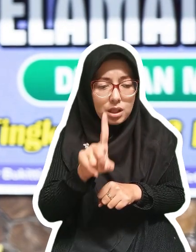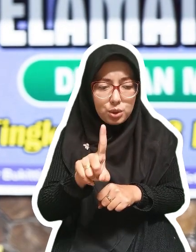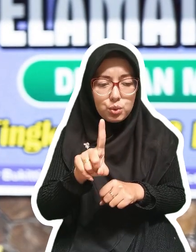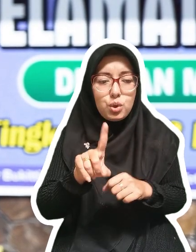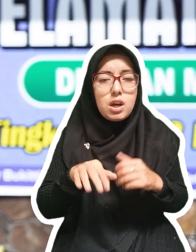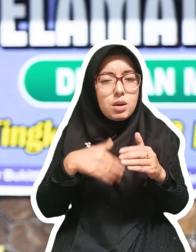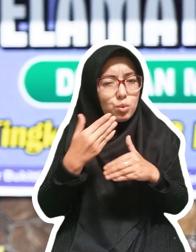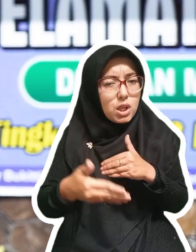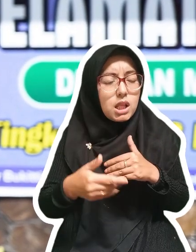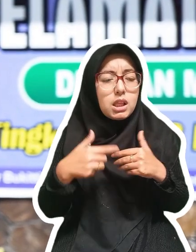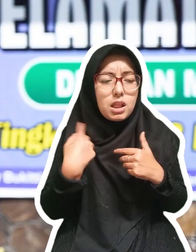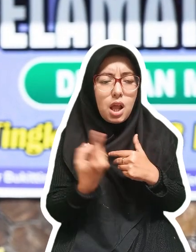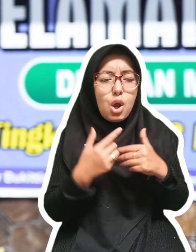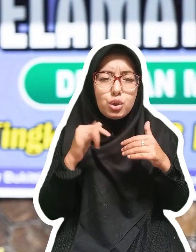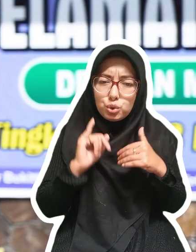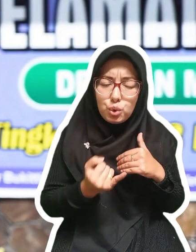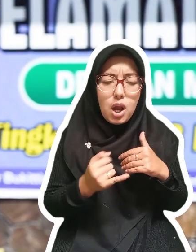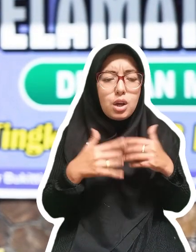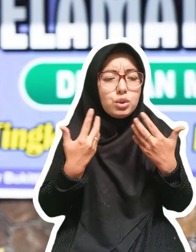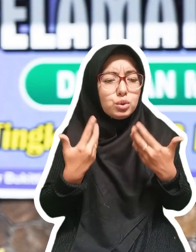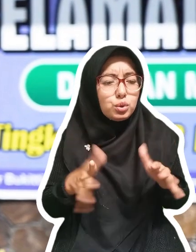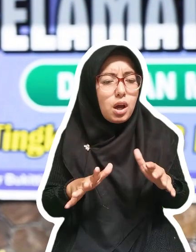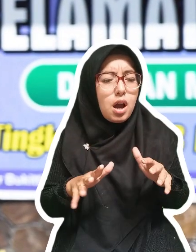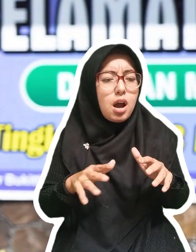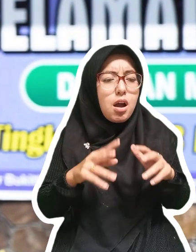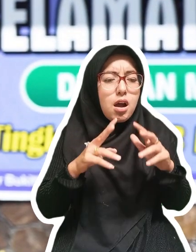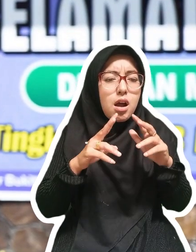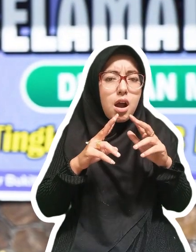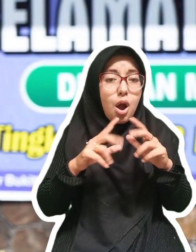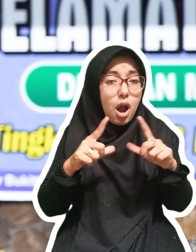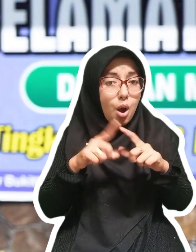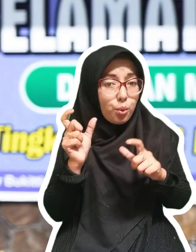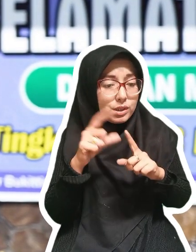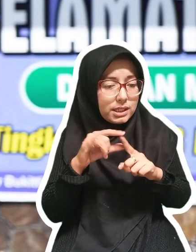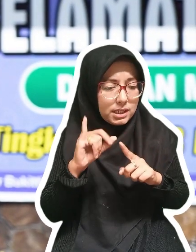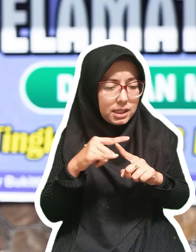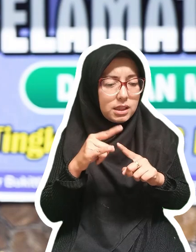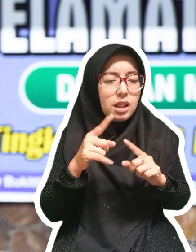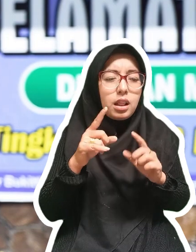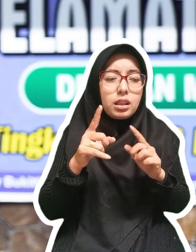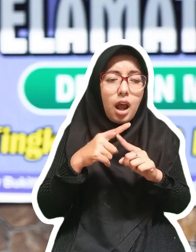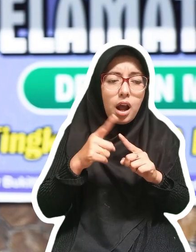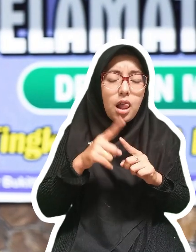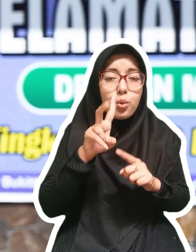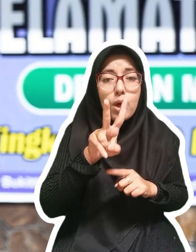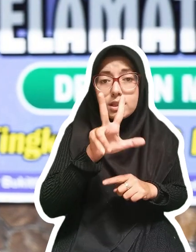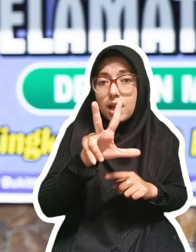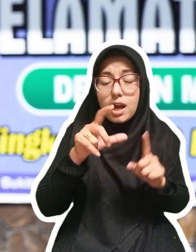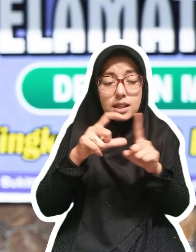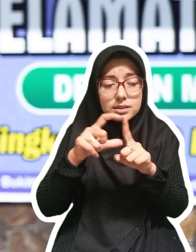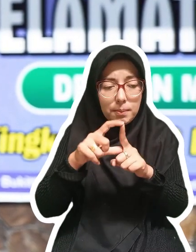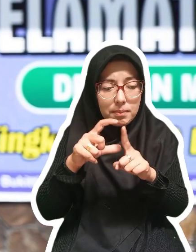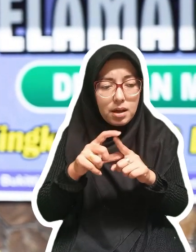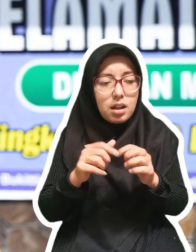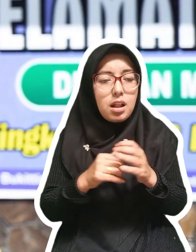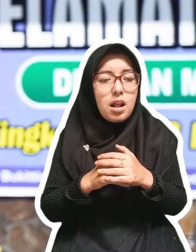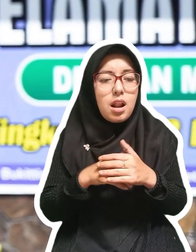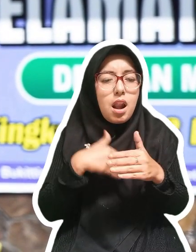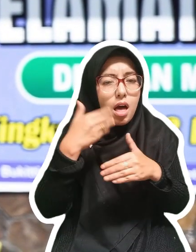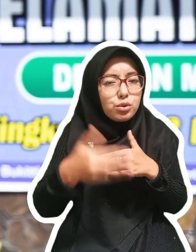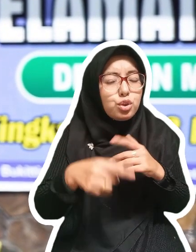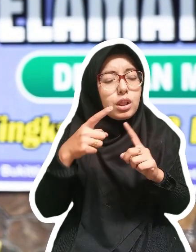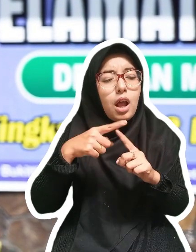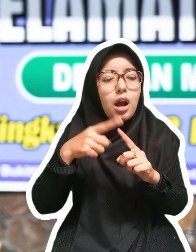2021, kemudian kita juga telah dilakukan audit surveillance yang pertama pada tanggal 23